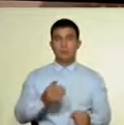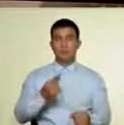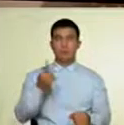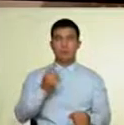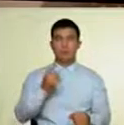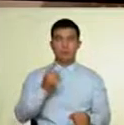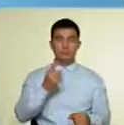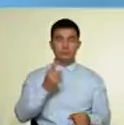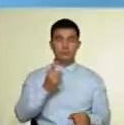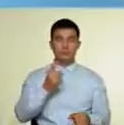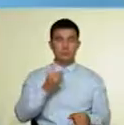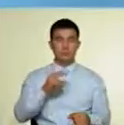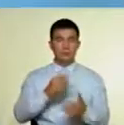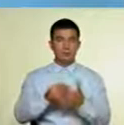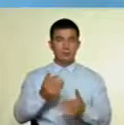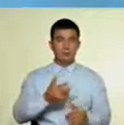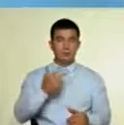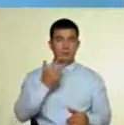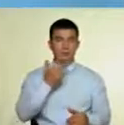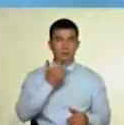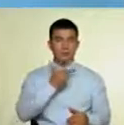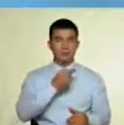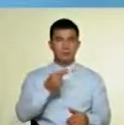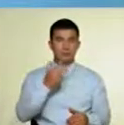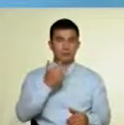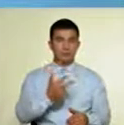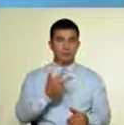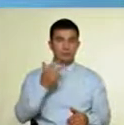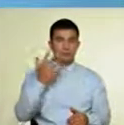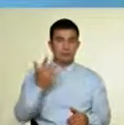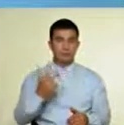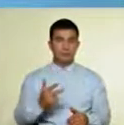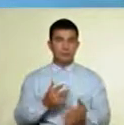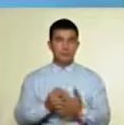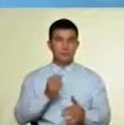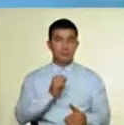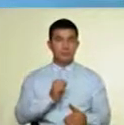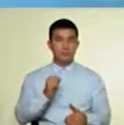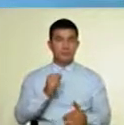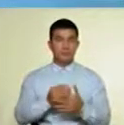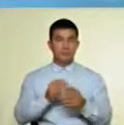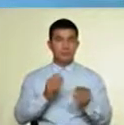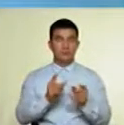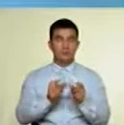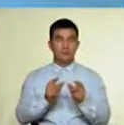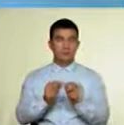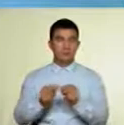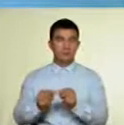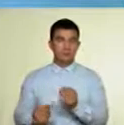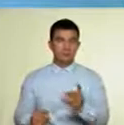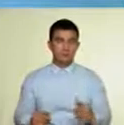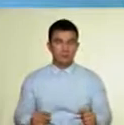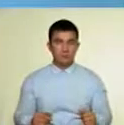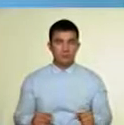hadimizni minus 3 ko'paytirilgan 3'dan 5 va harflarini ketma-ketlikda yozib oldik. İkincisi